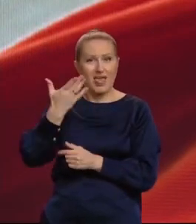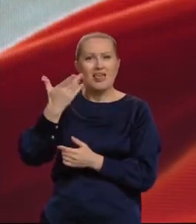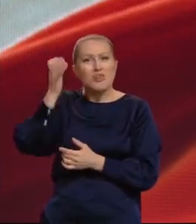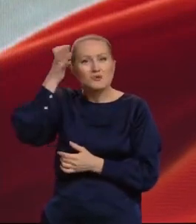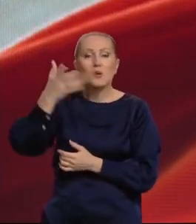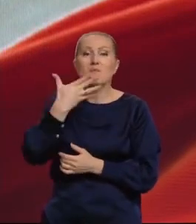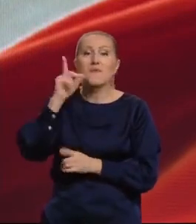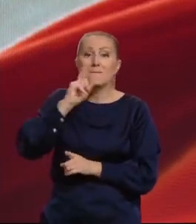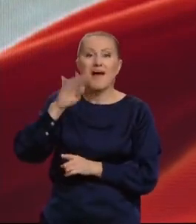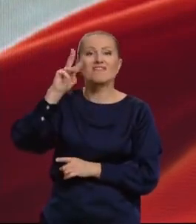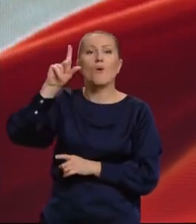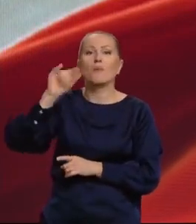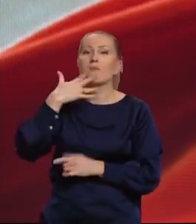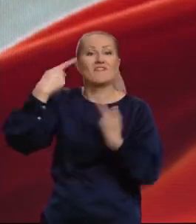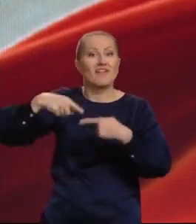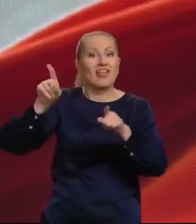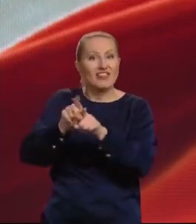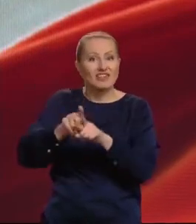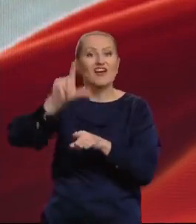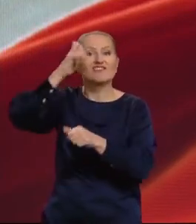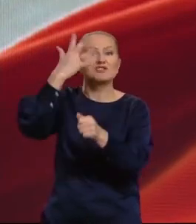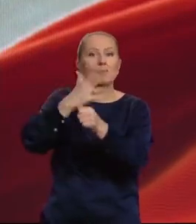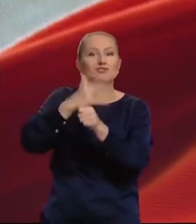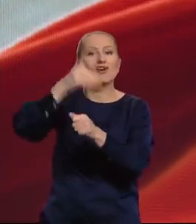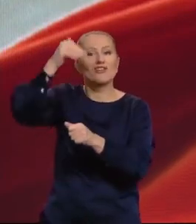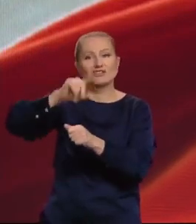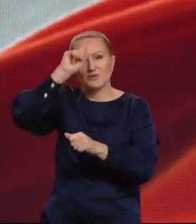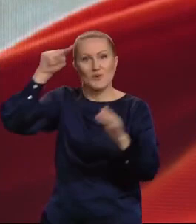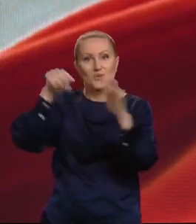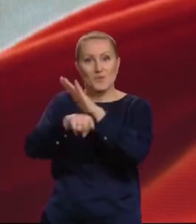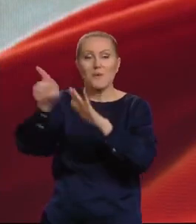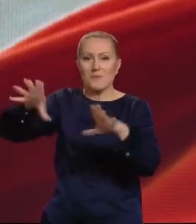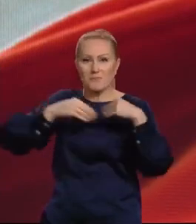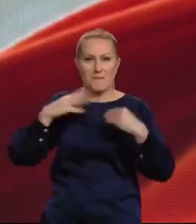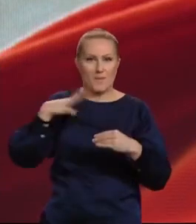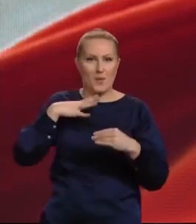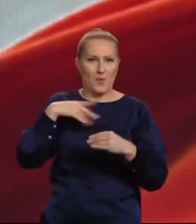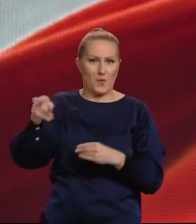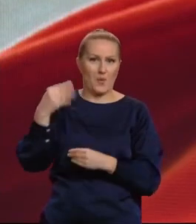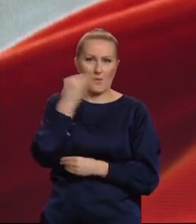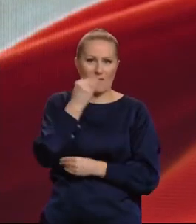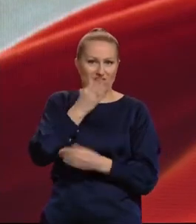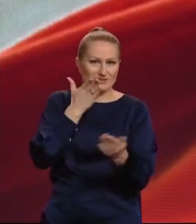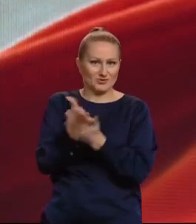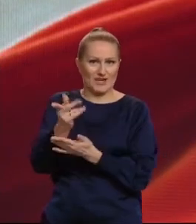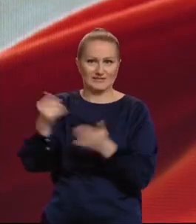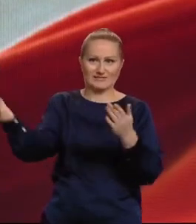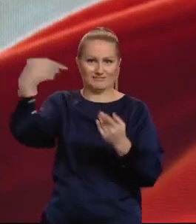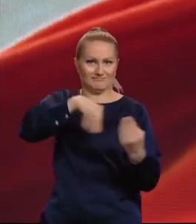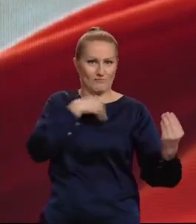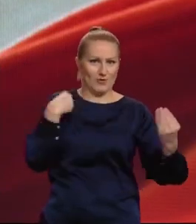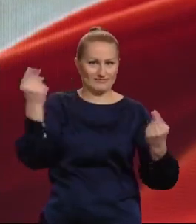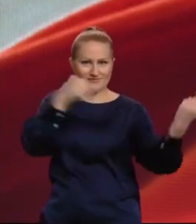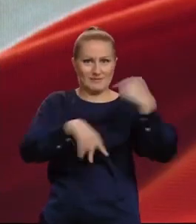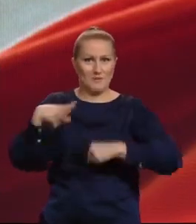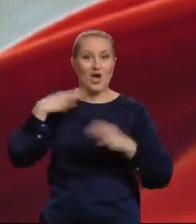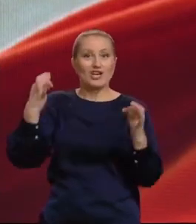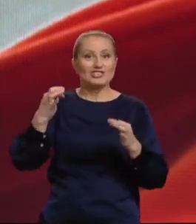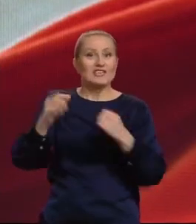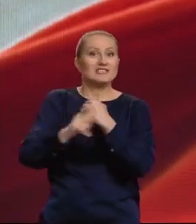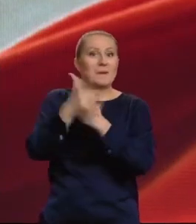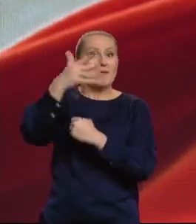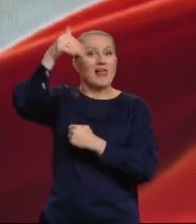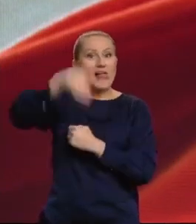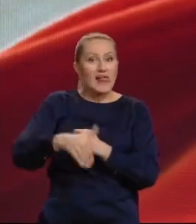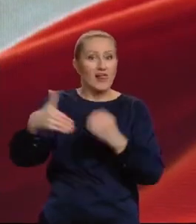TVP. 250 tysięcy migrantów wpuścił Morawiecki do Polski. I nadal wpuszczają. Dzisiaj 75 tysięcy